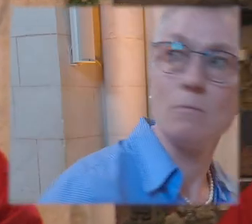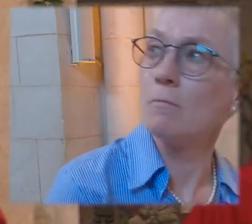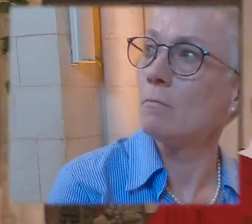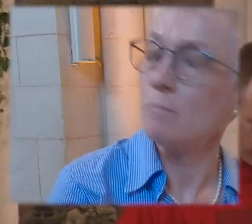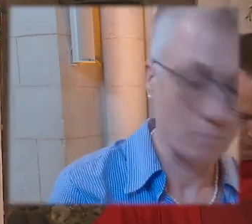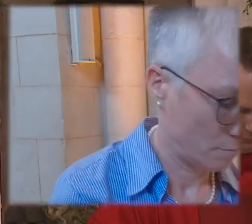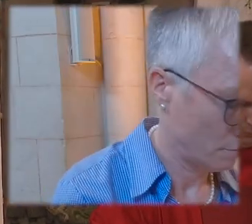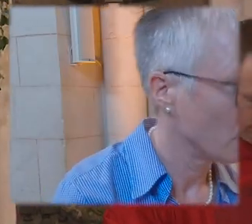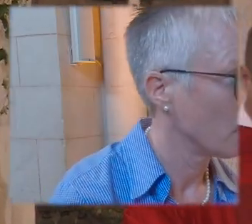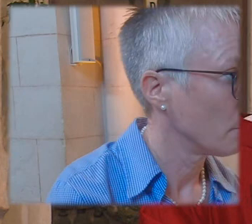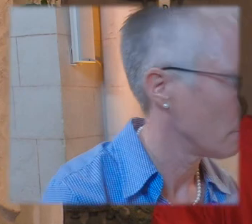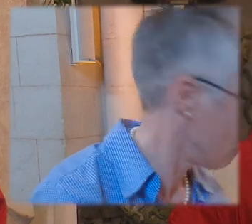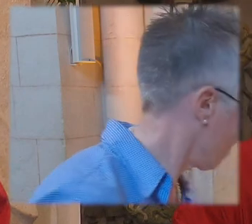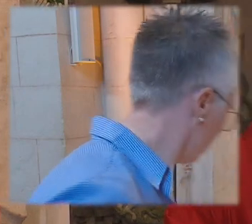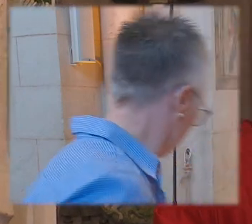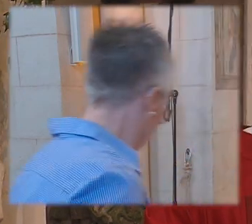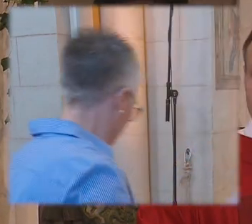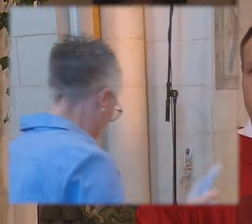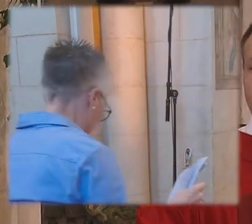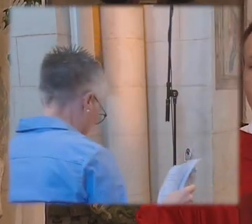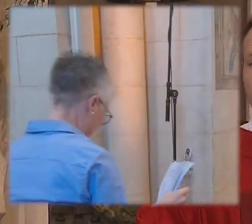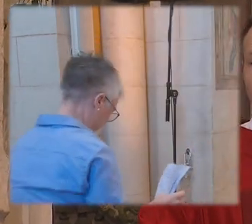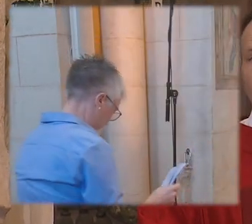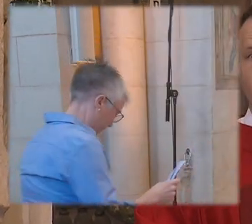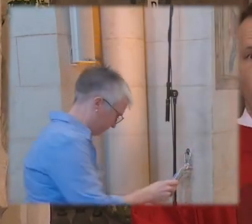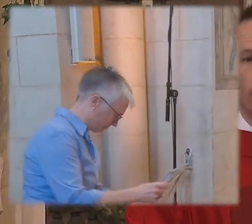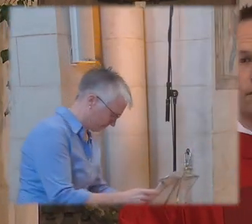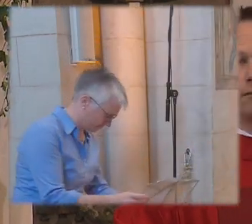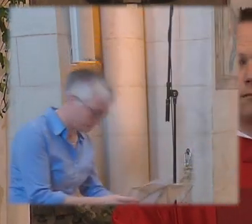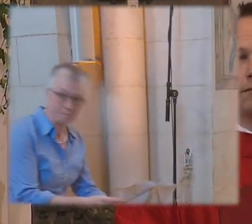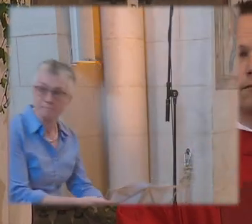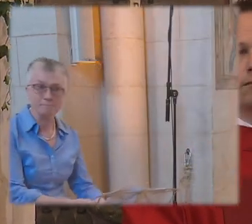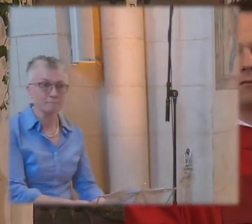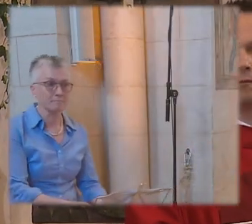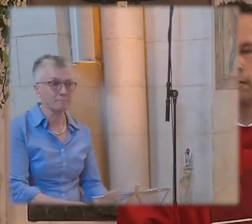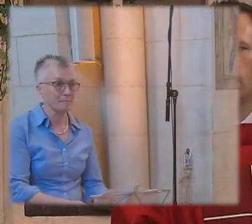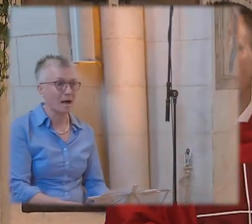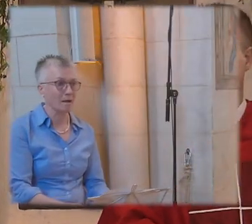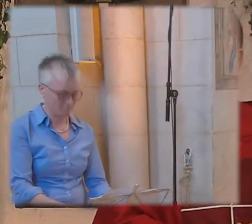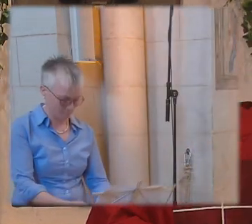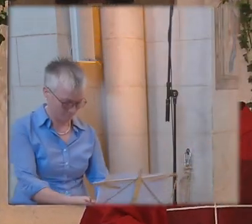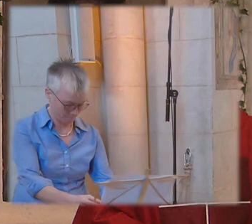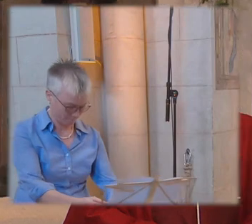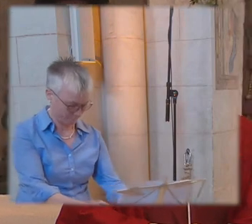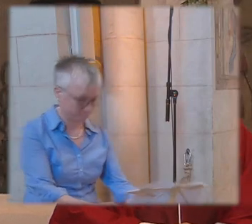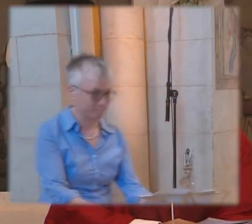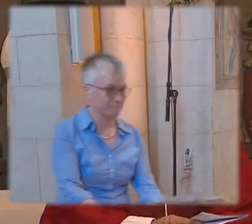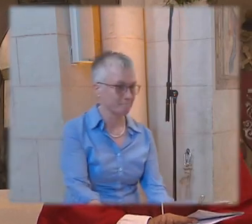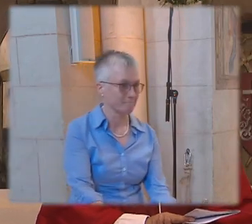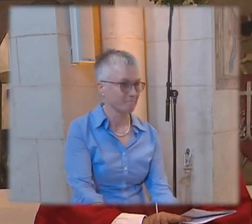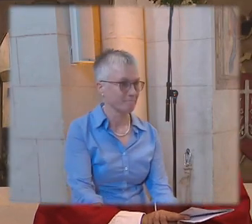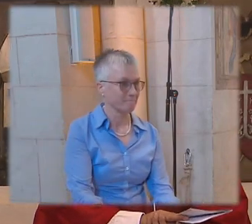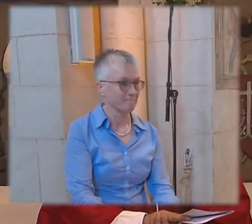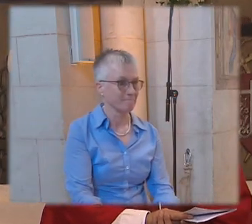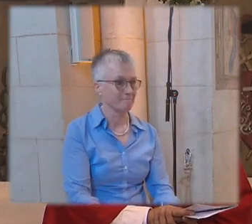Bischof Betzing wird jetzt den Kardinal begrüßen. Verehrter Herr Kardinal, in Ihnen grüßen wir